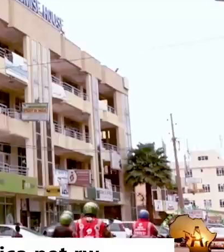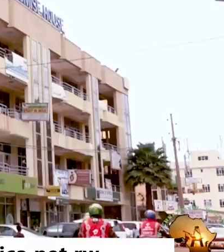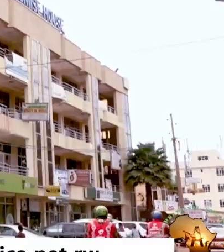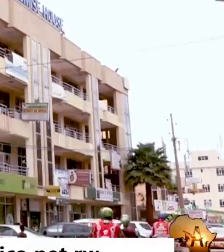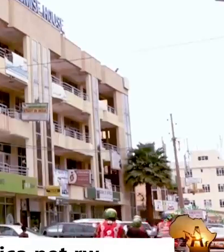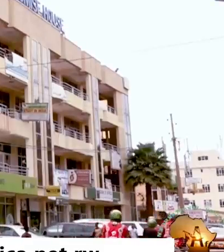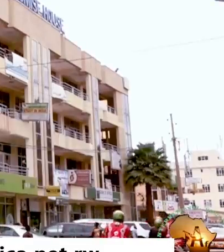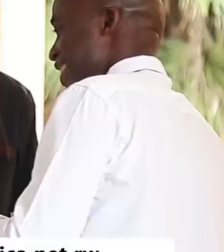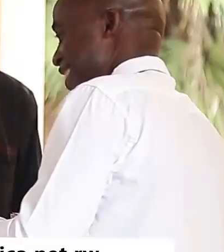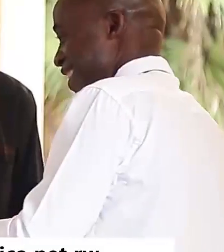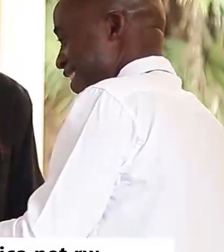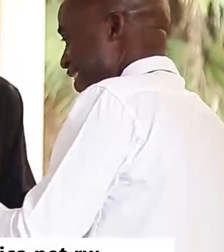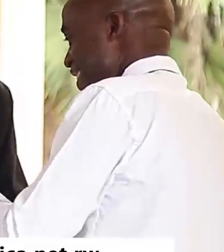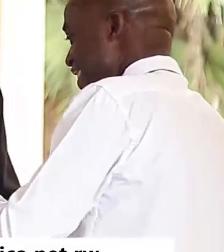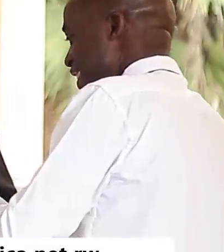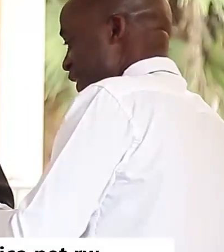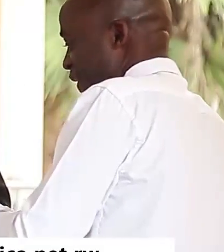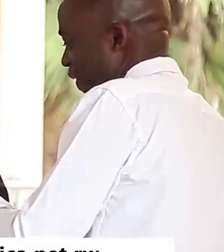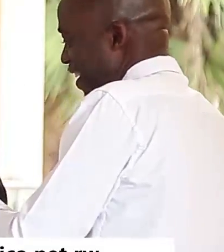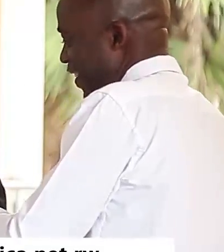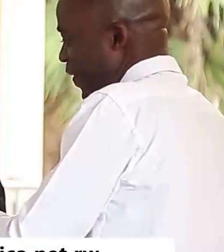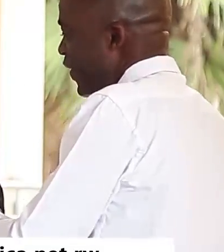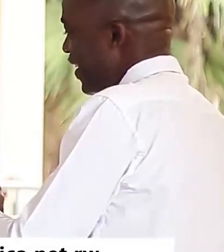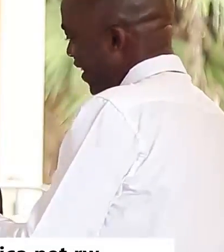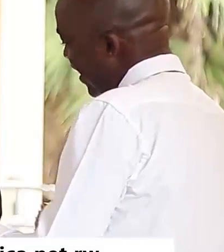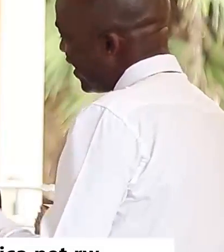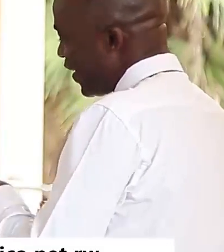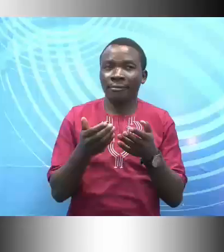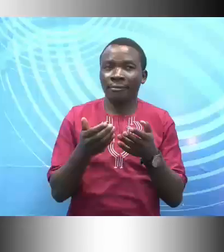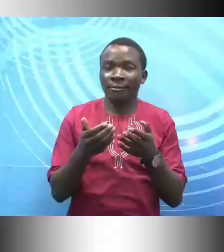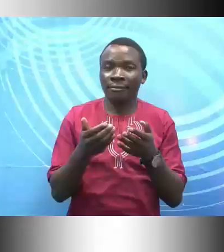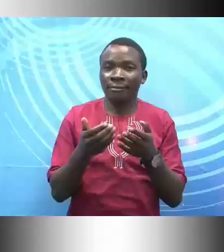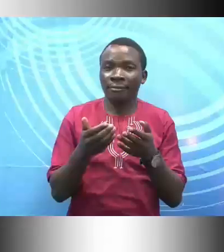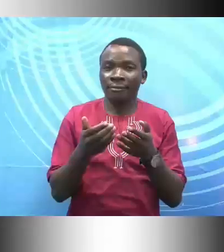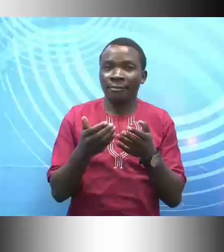ya gari mu nyubako ya Promise House etaje ya kabiri mu muryango wa kane.